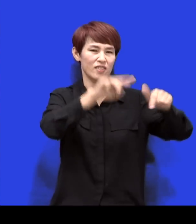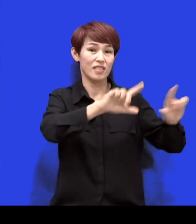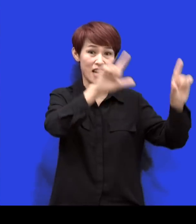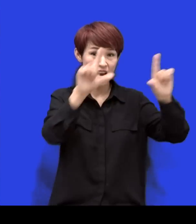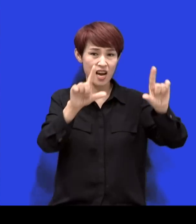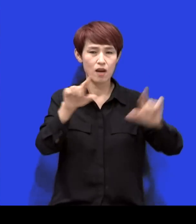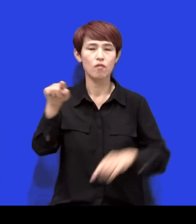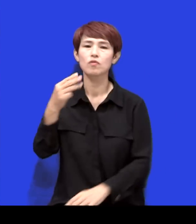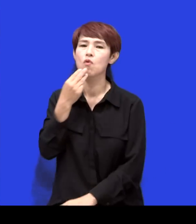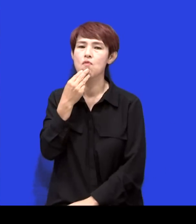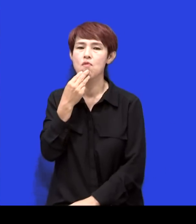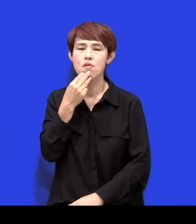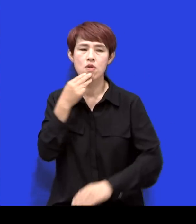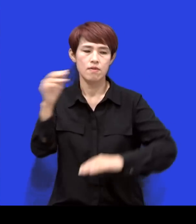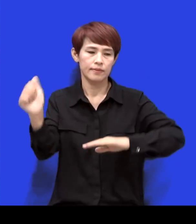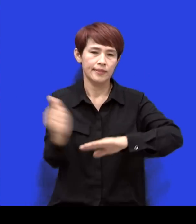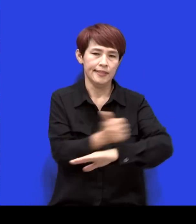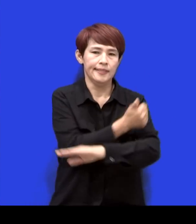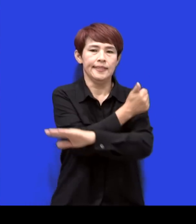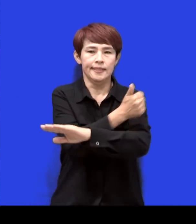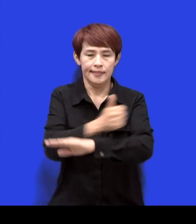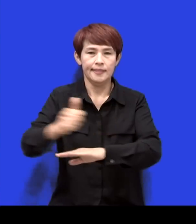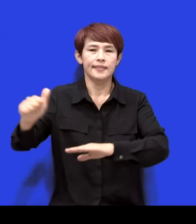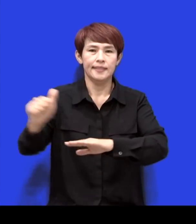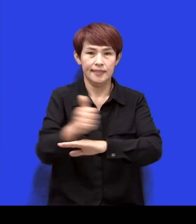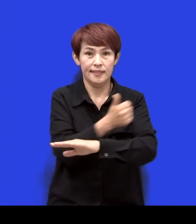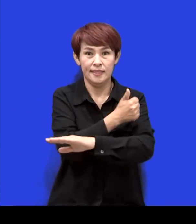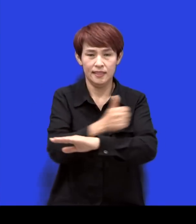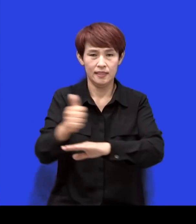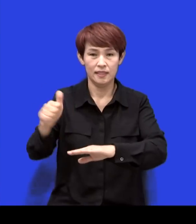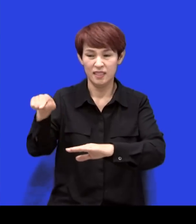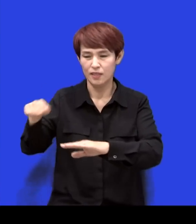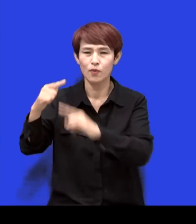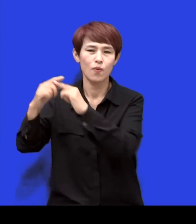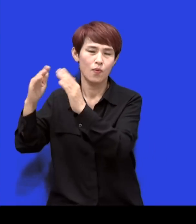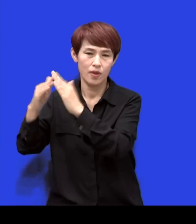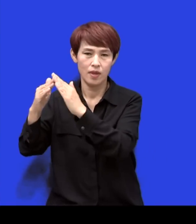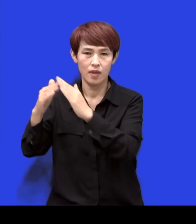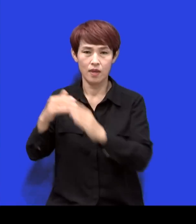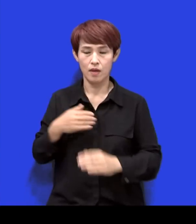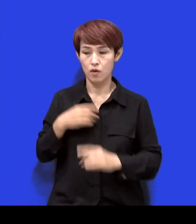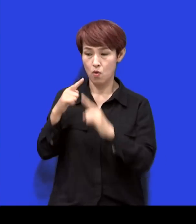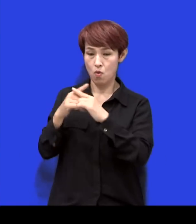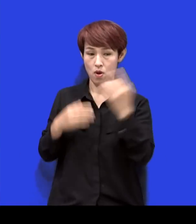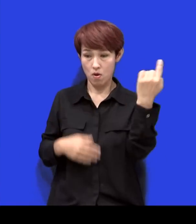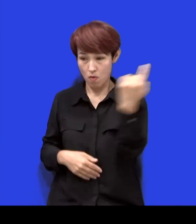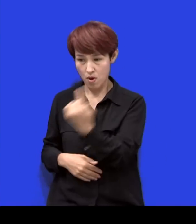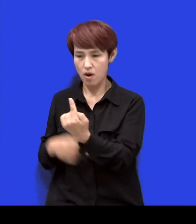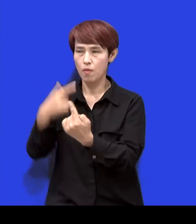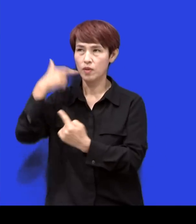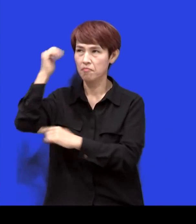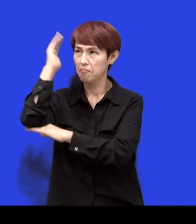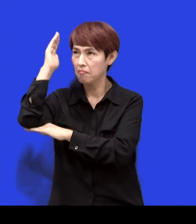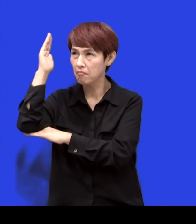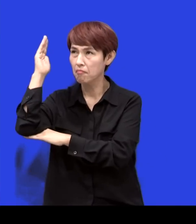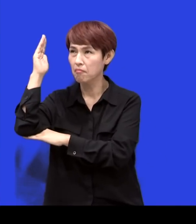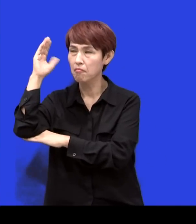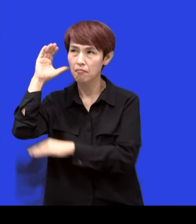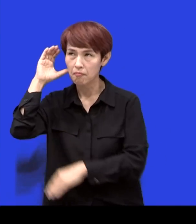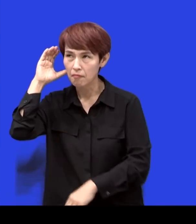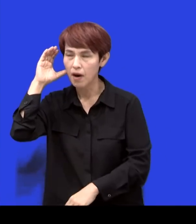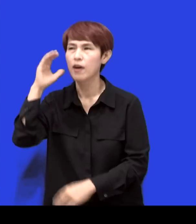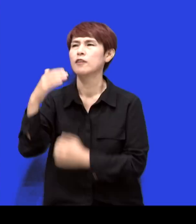진짜요? 예. 아, 그렇게 멀리 다녔어요. 예, 왜냐하면 이 교회 와서 저희 목사님 말씀 들으면 너무 예 제가 위안도